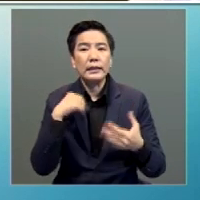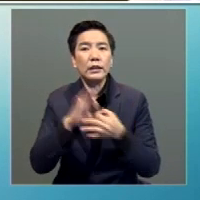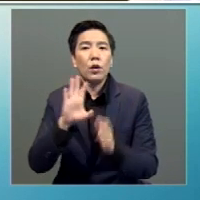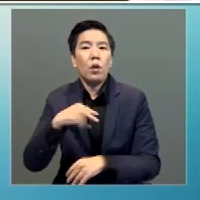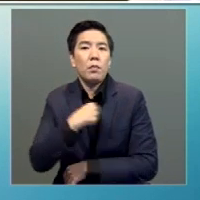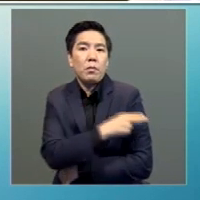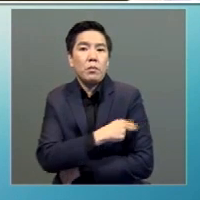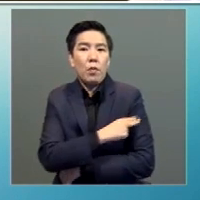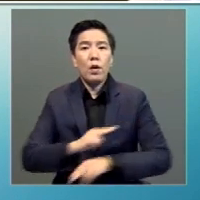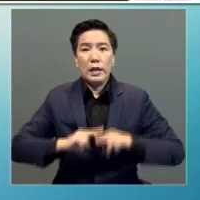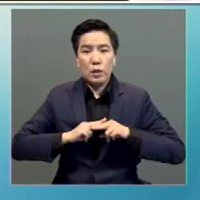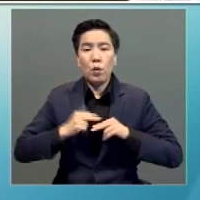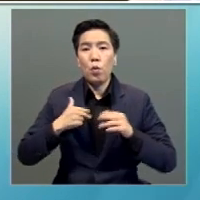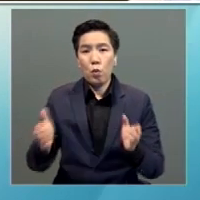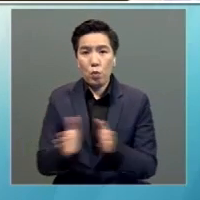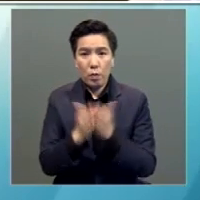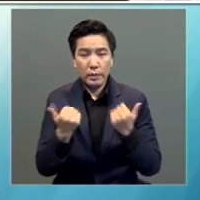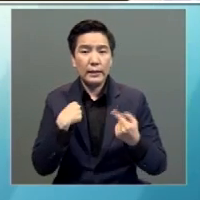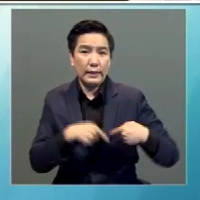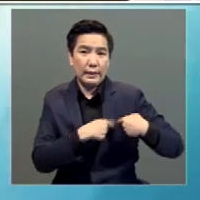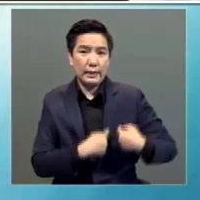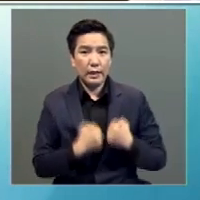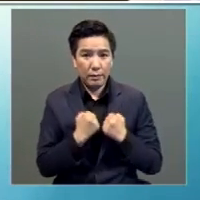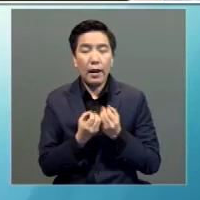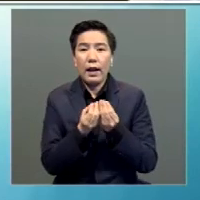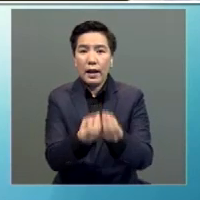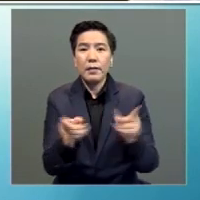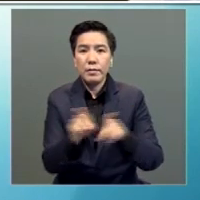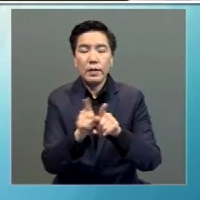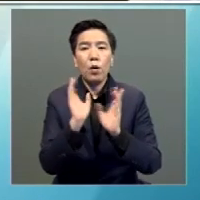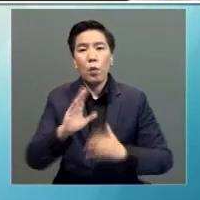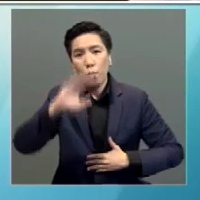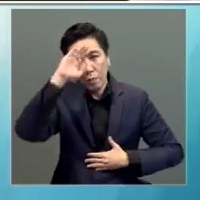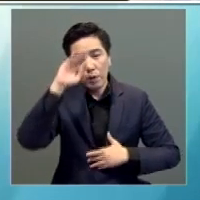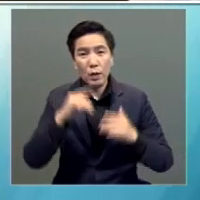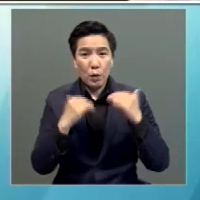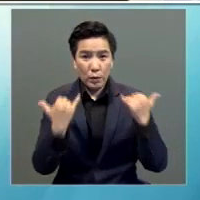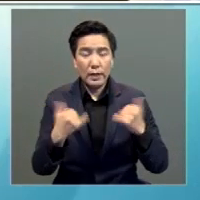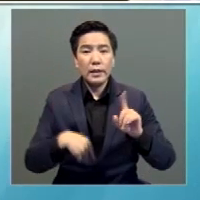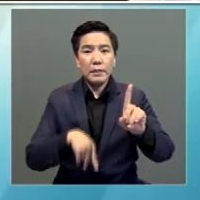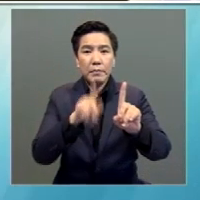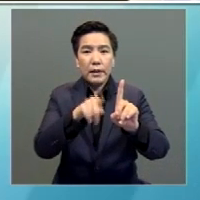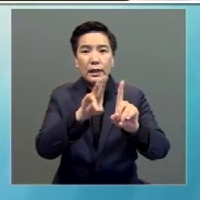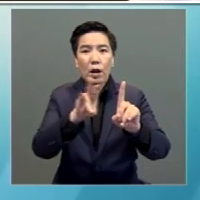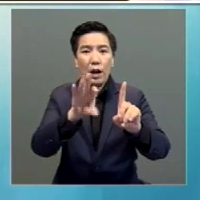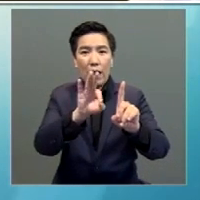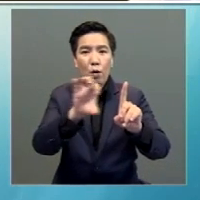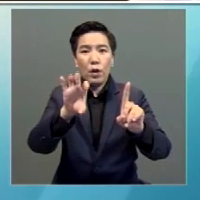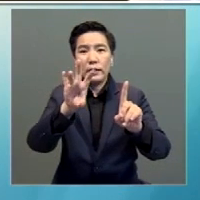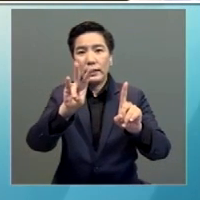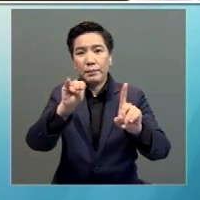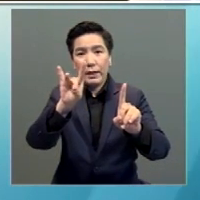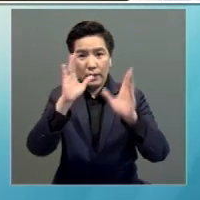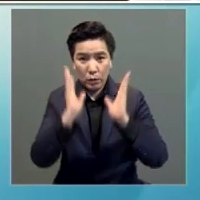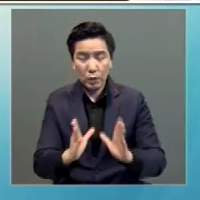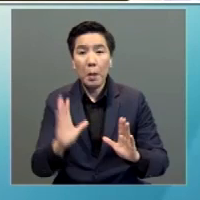พยาบาลเอกชนเข้ามาด้วยก็ต้องฝากกำลังใจตรงนี้ไปด้วยนะครับผู้ป่วยยืนยันณวันนี้1,978รายราย